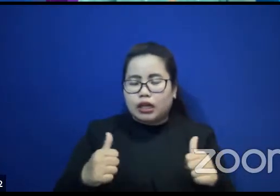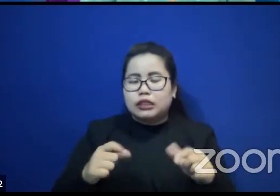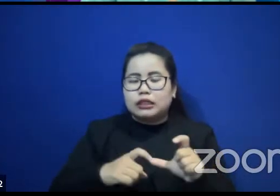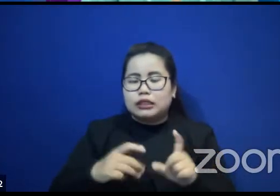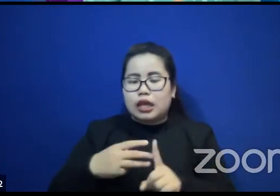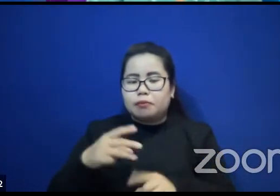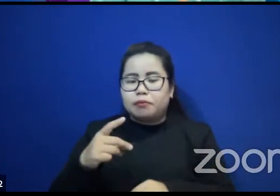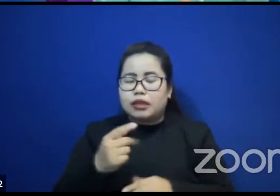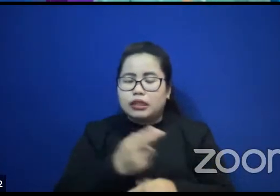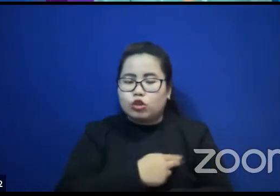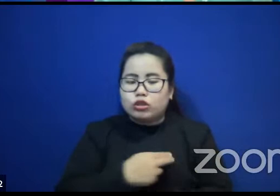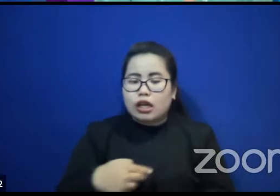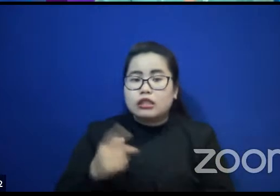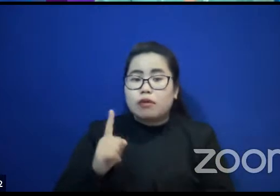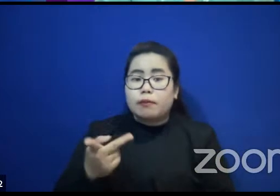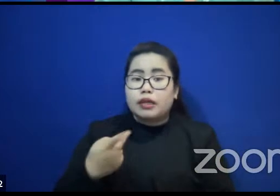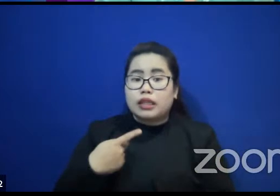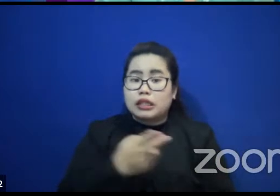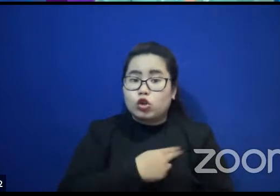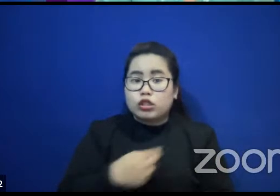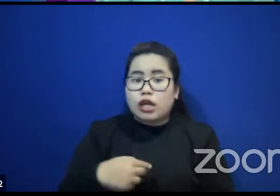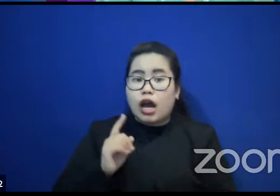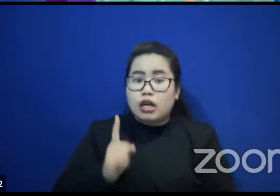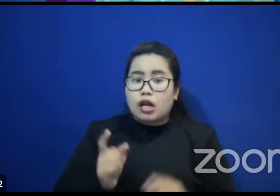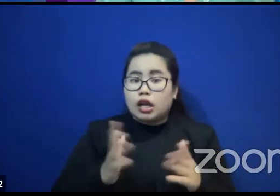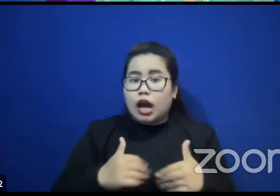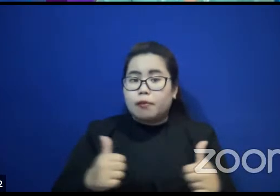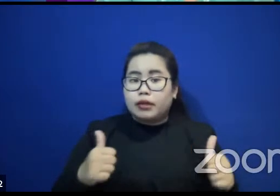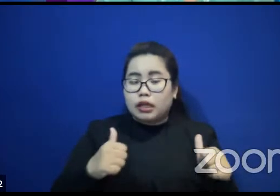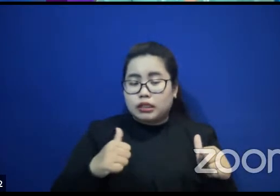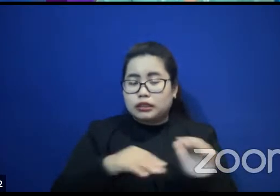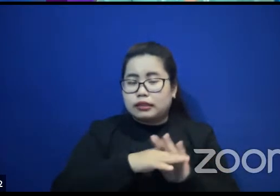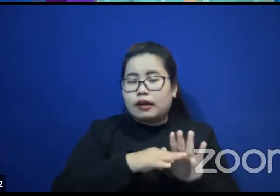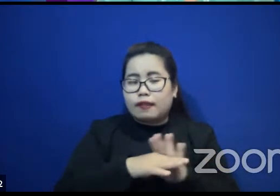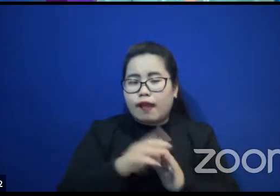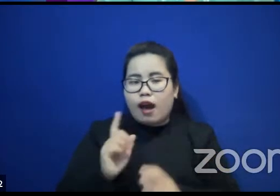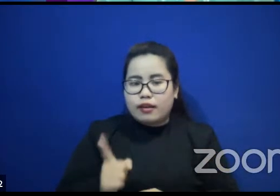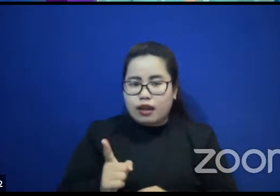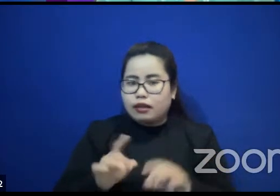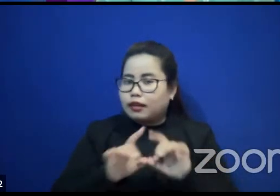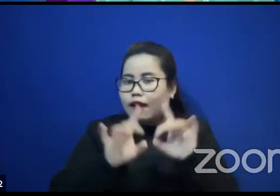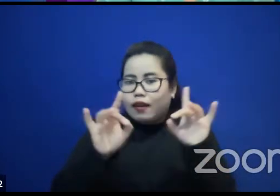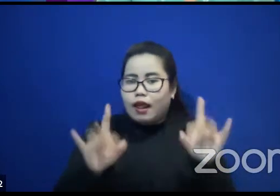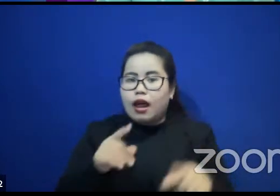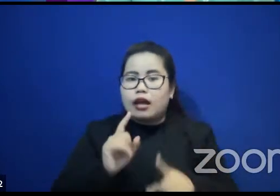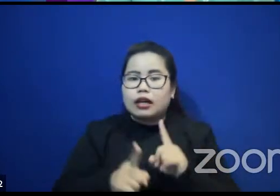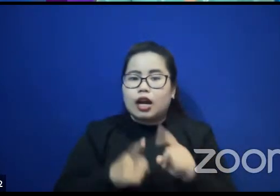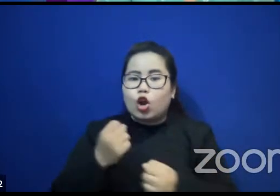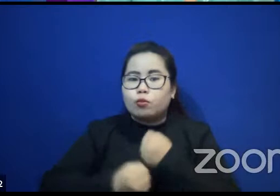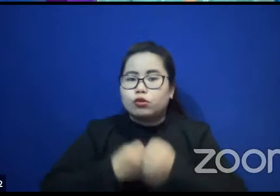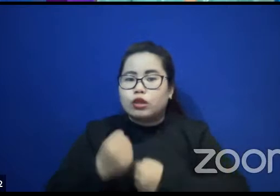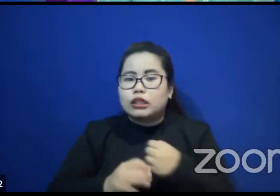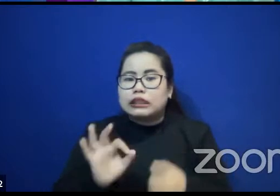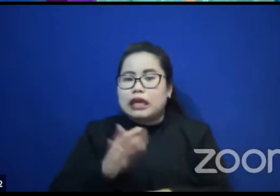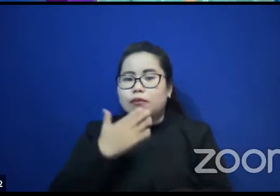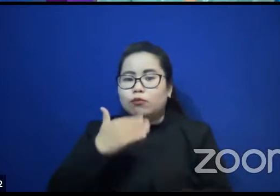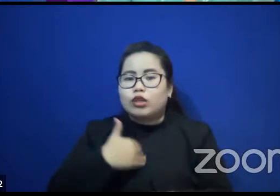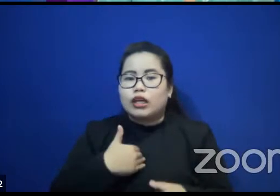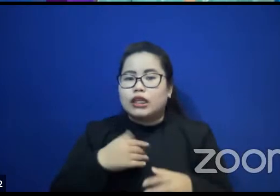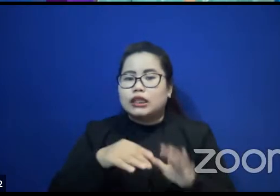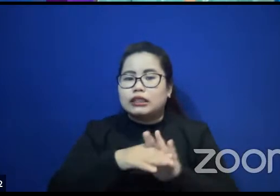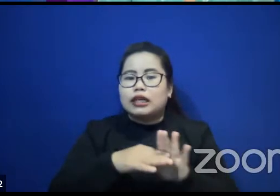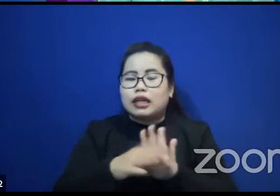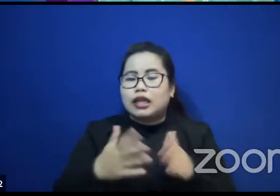dan kita juga punya kita harus security standarnya Seperti apa dan lain-lain tahun bisa perusahaan itu tidak punya seperti standart